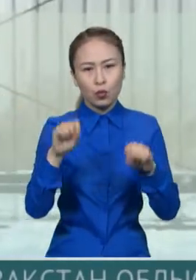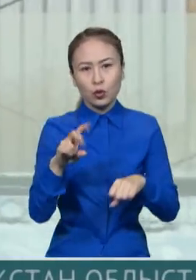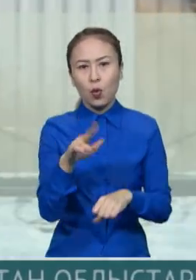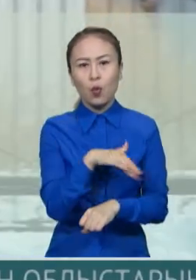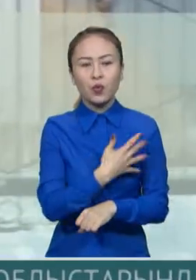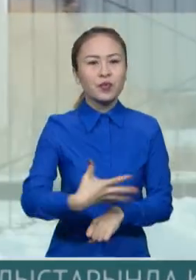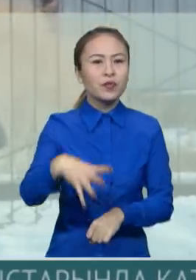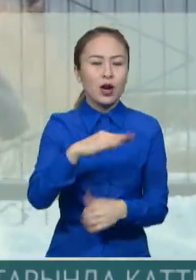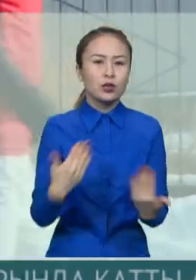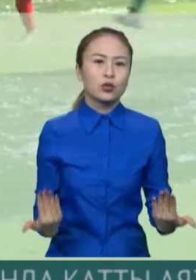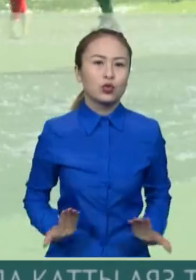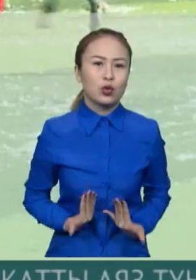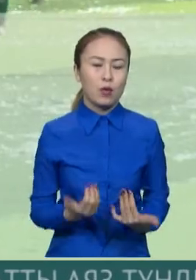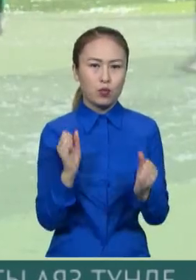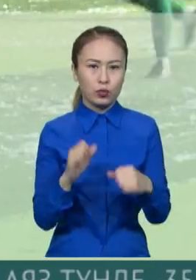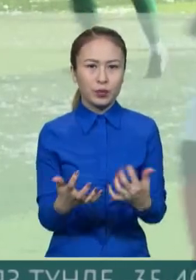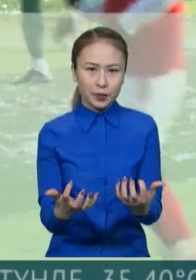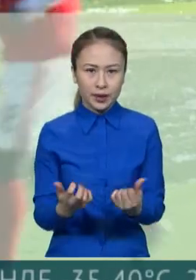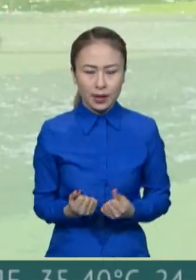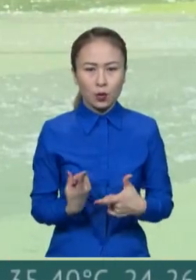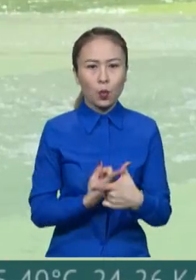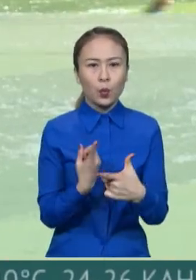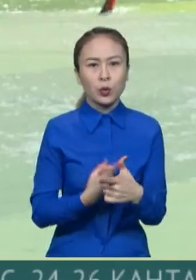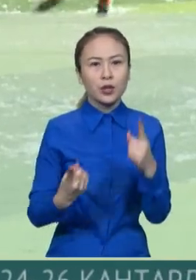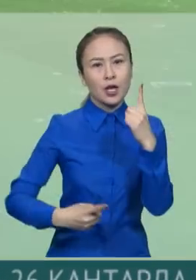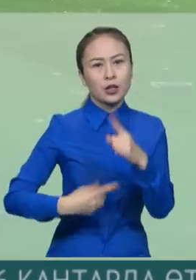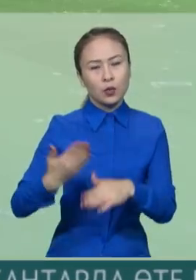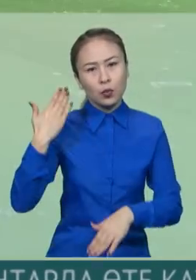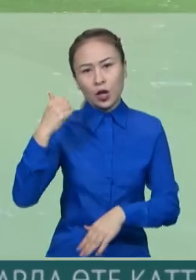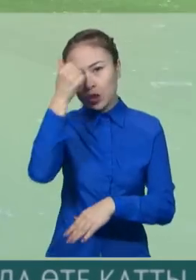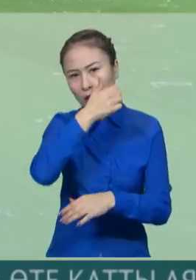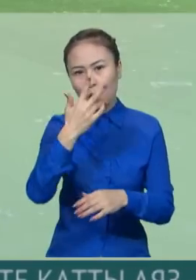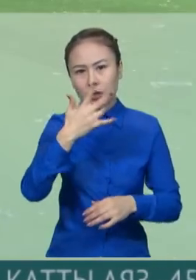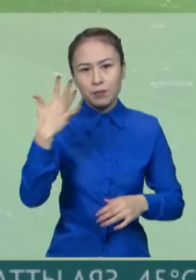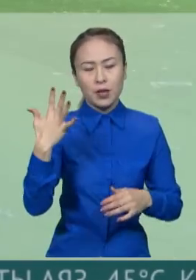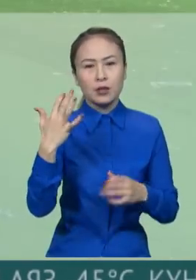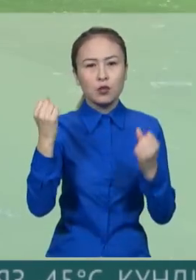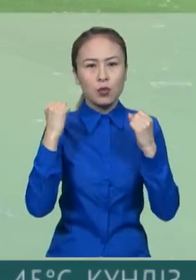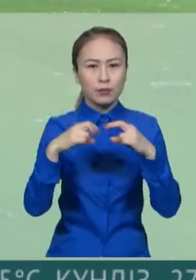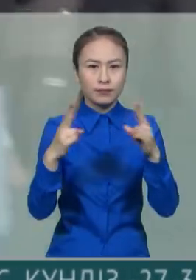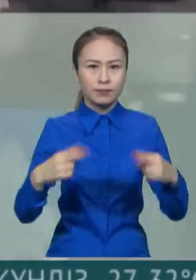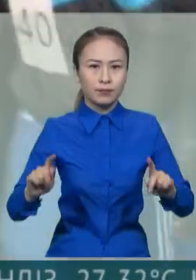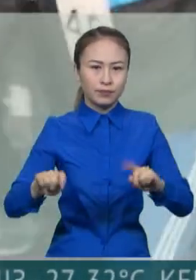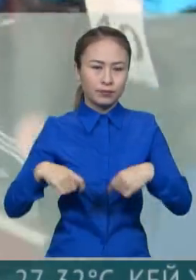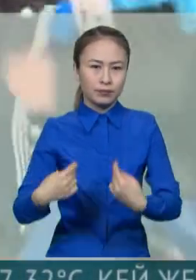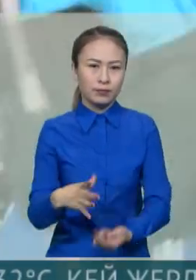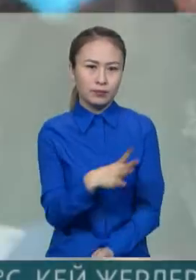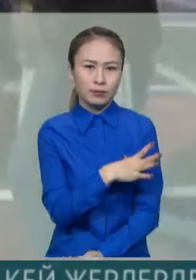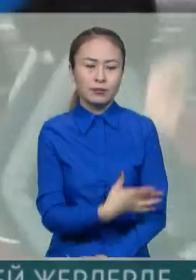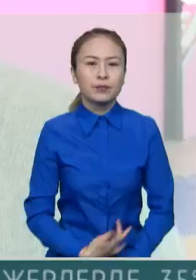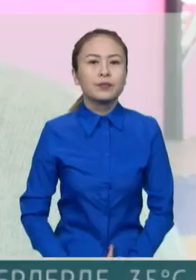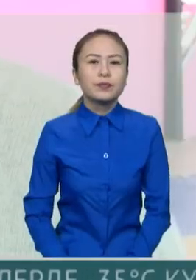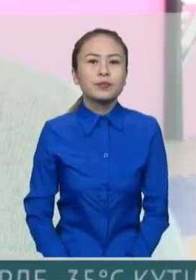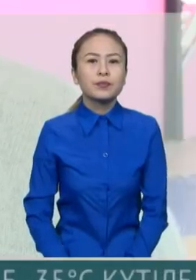білдірген барлық тұрғындарды қабылдайды. Айта кетейік, өткен жылы облыста 35 спорттық нысан пайдалануға берілді.